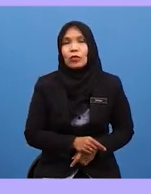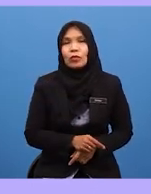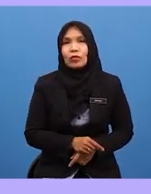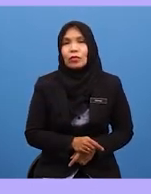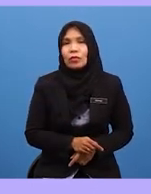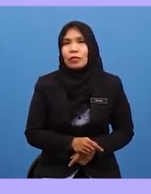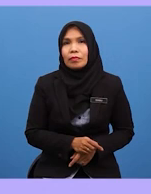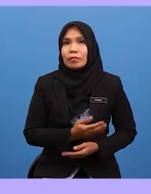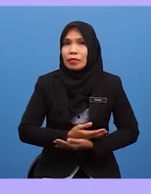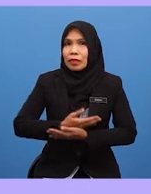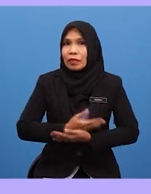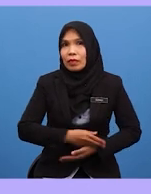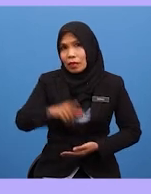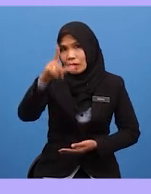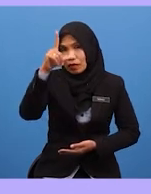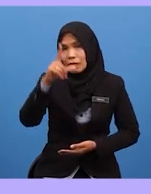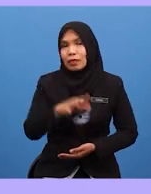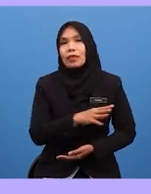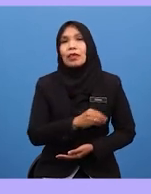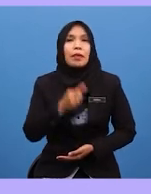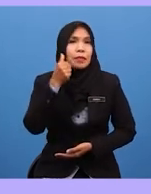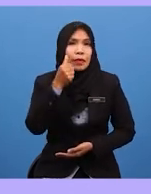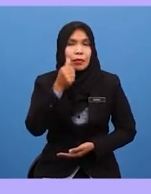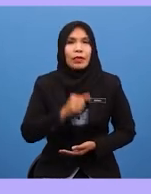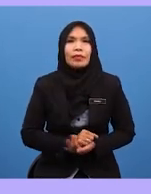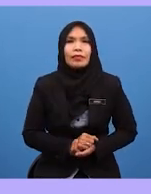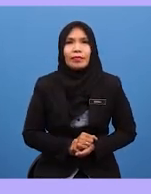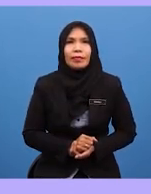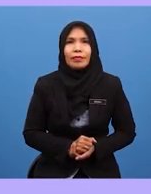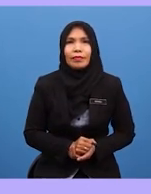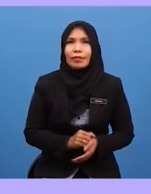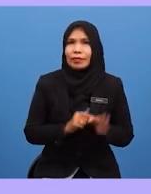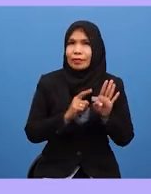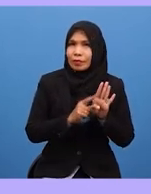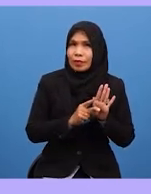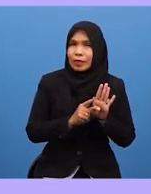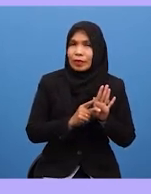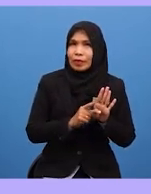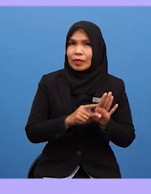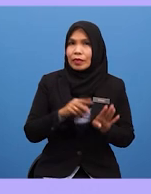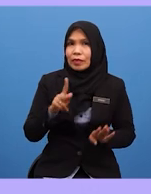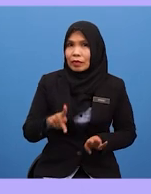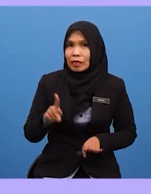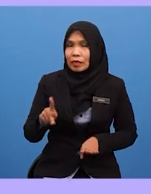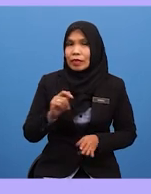mahupun bayi perempuan. Kemudian, fasa kanak-kanak B.